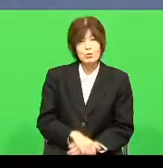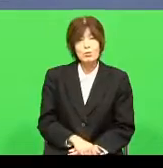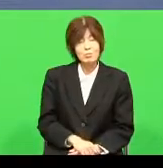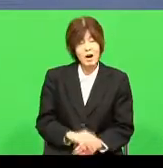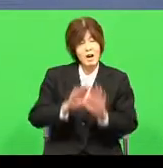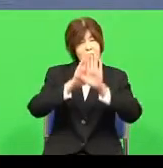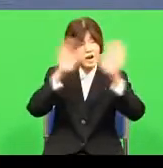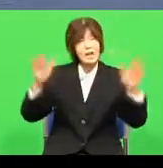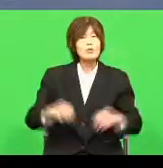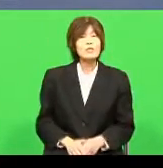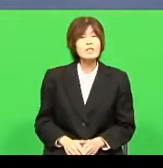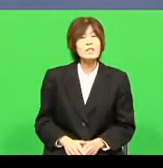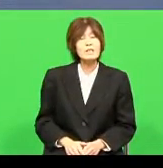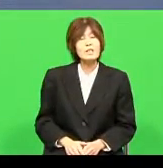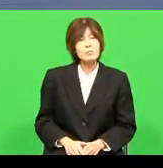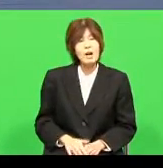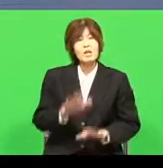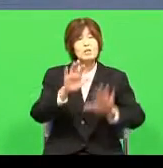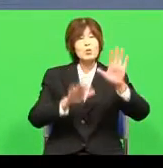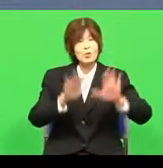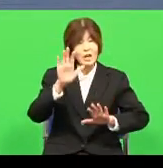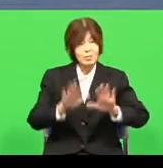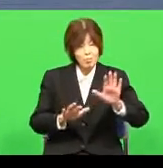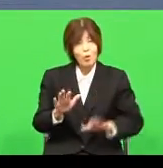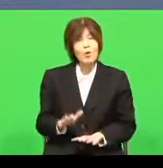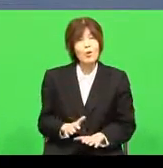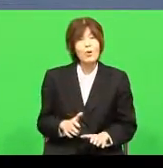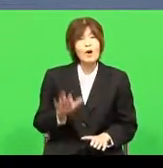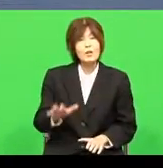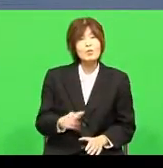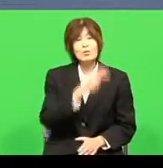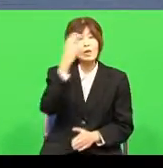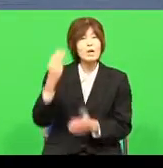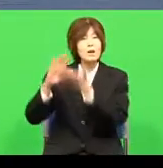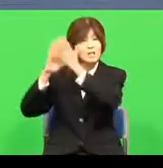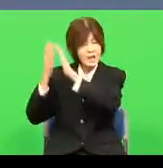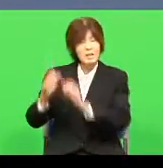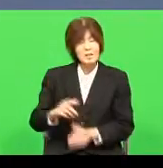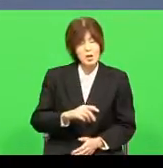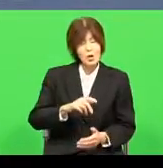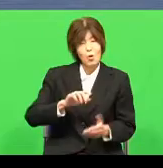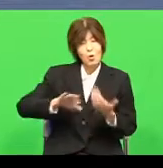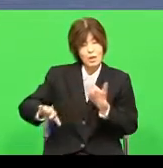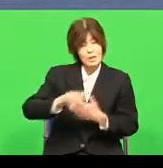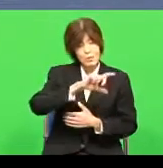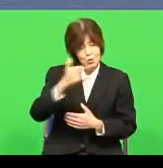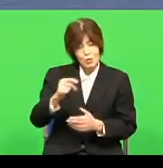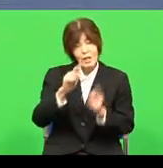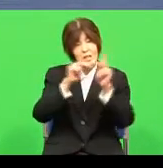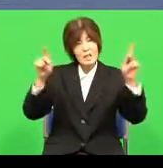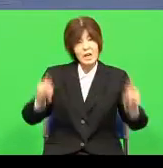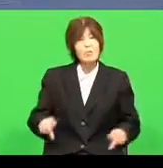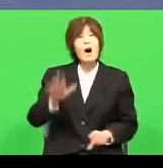そういう明るい日経根は出てきたといませんまあいろんな課題ありますから